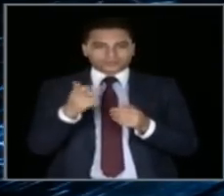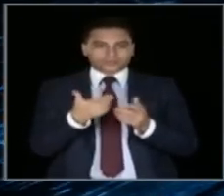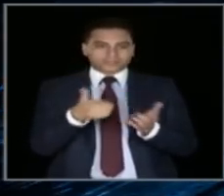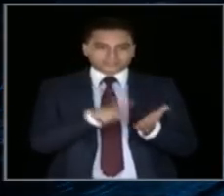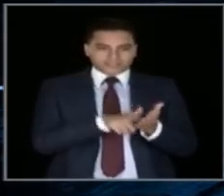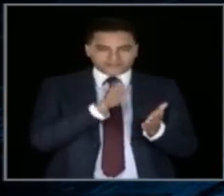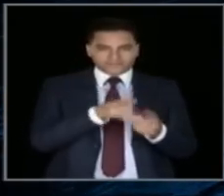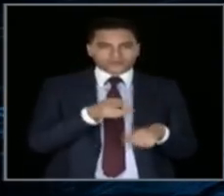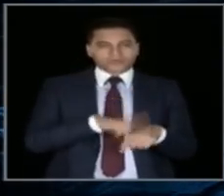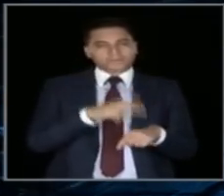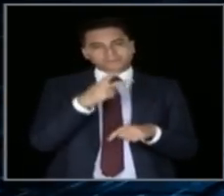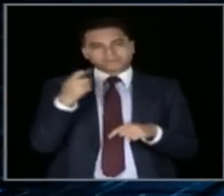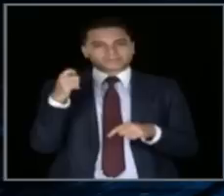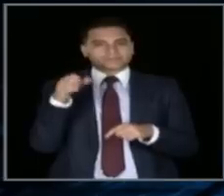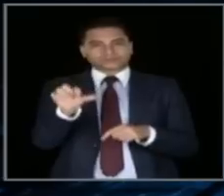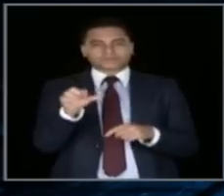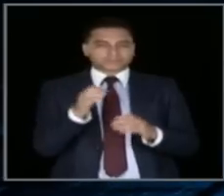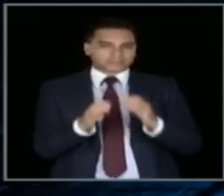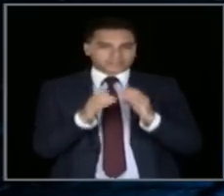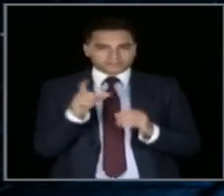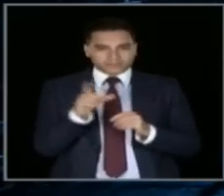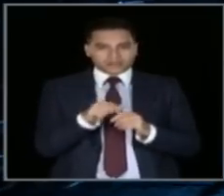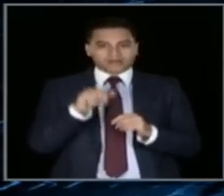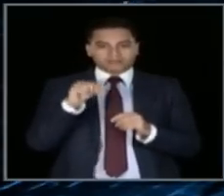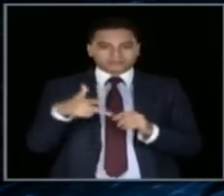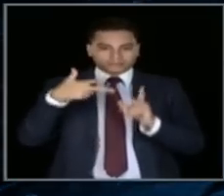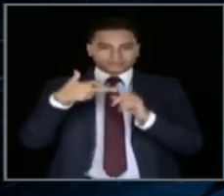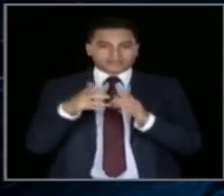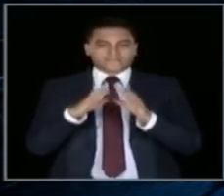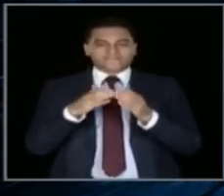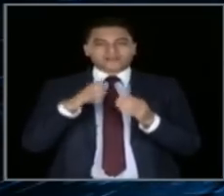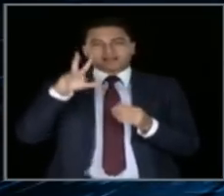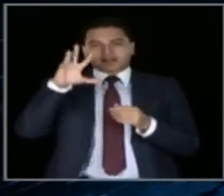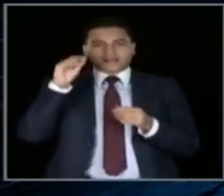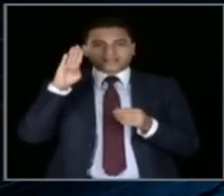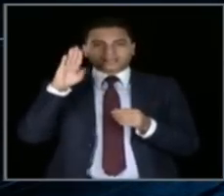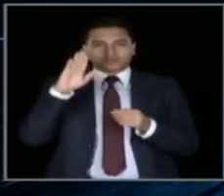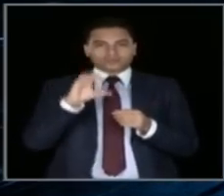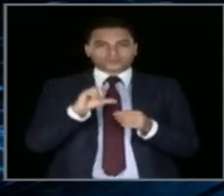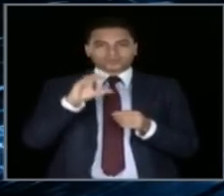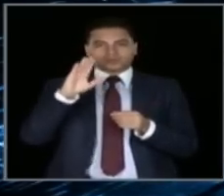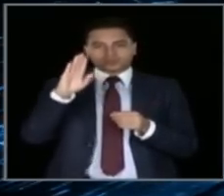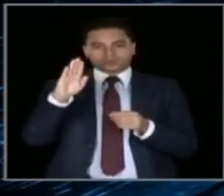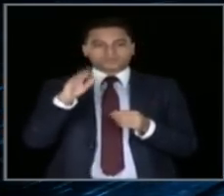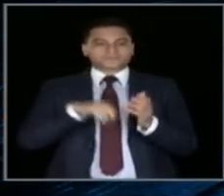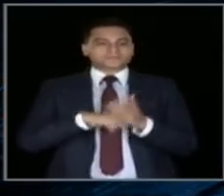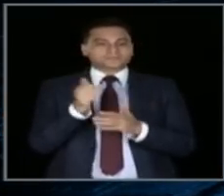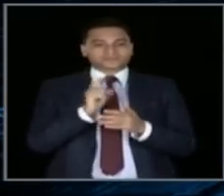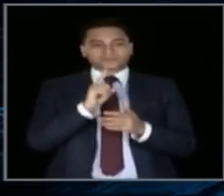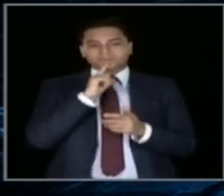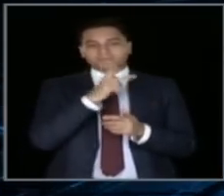و295 نقطة إجابات صحيحة. في المركز الثالث فريق الهكسوس مفيش نقاط